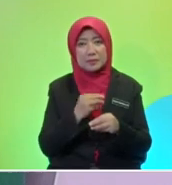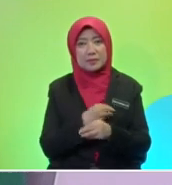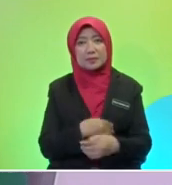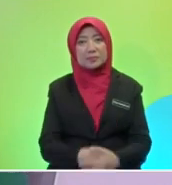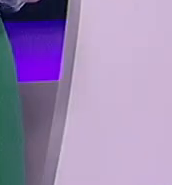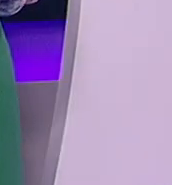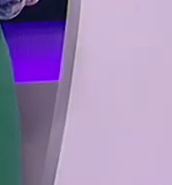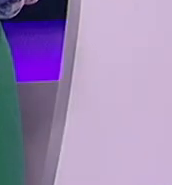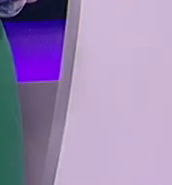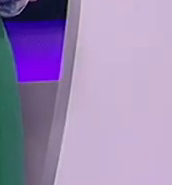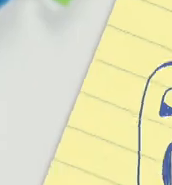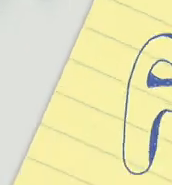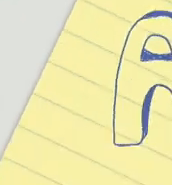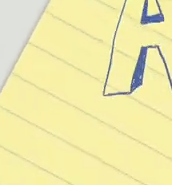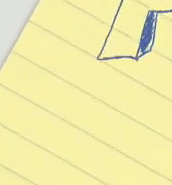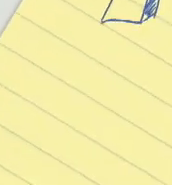ini